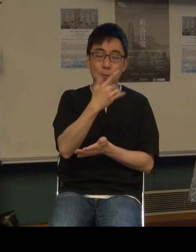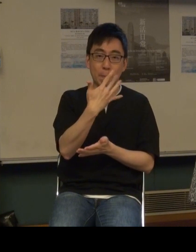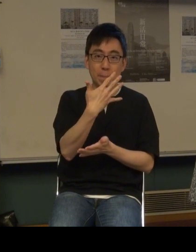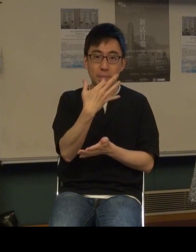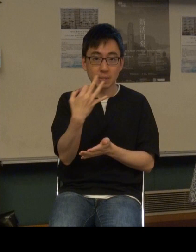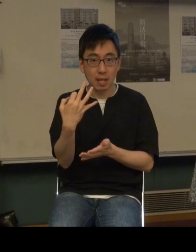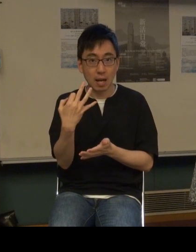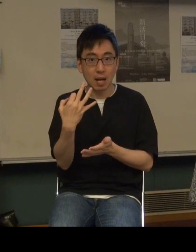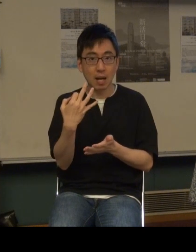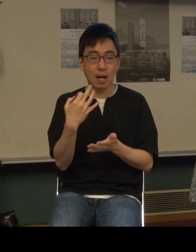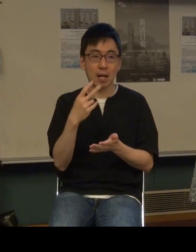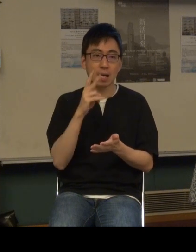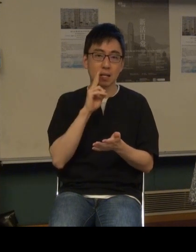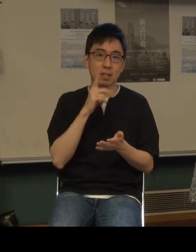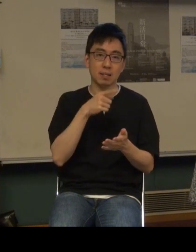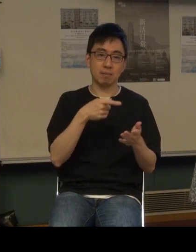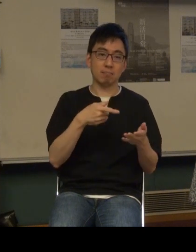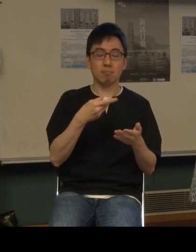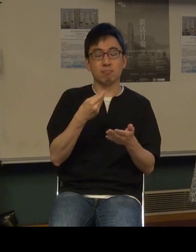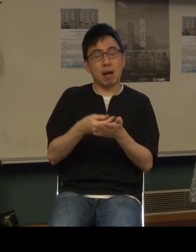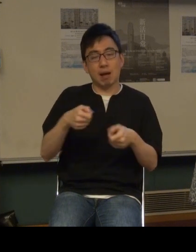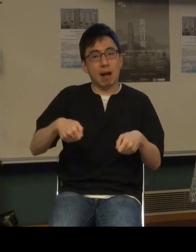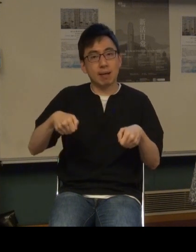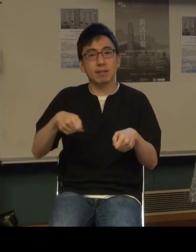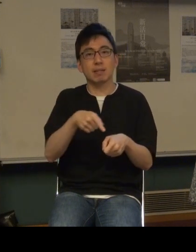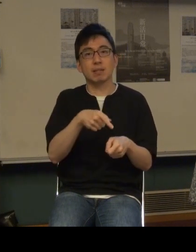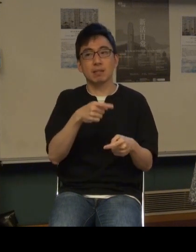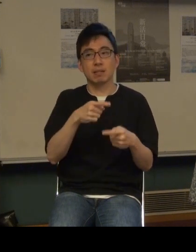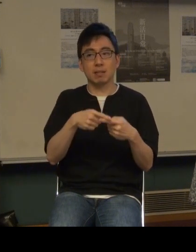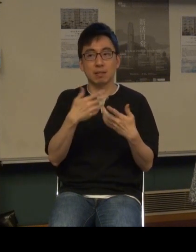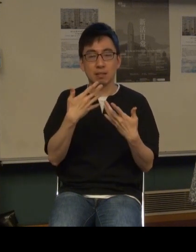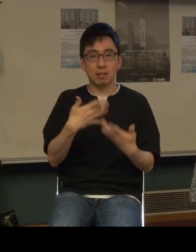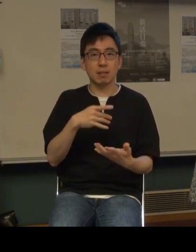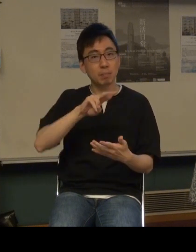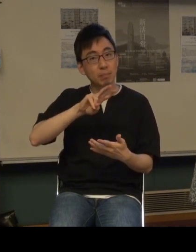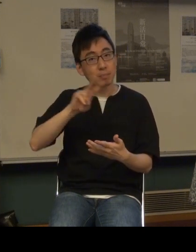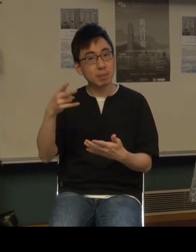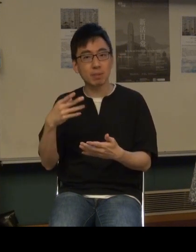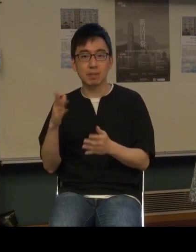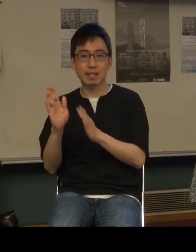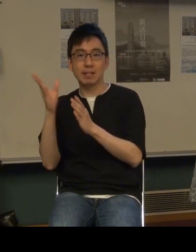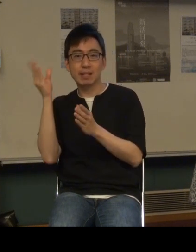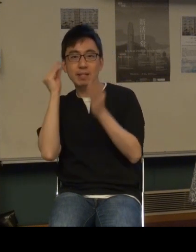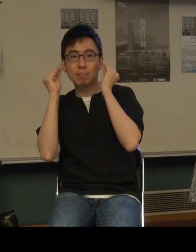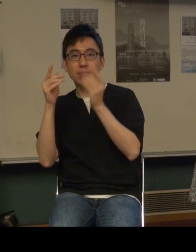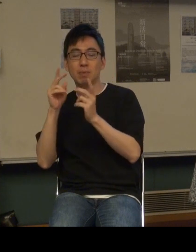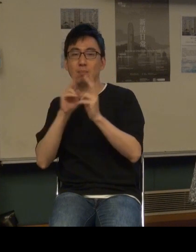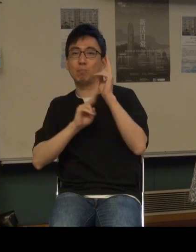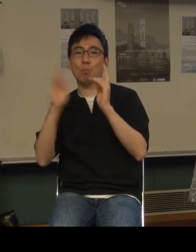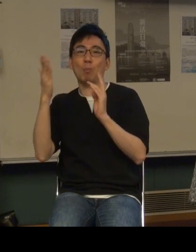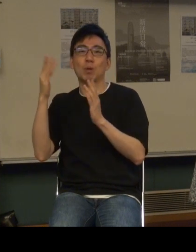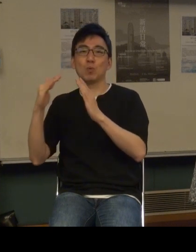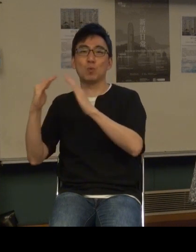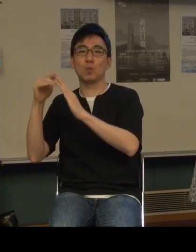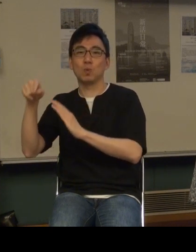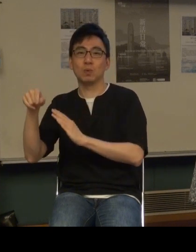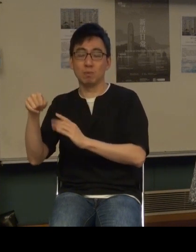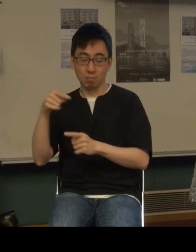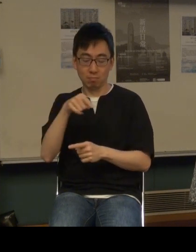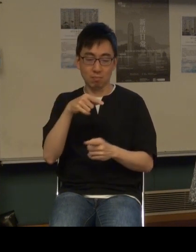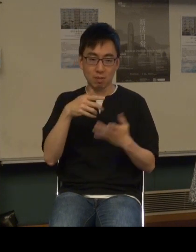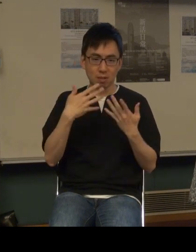起的這個必列車士街街市，即是現在我們保育了成為個新聞博物館在上環那裡，那個呢是戰後